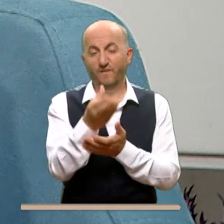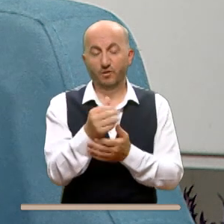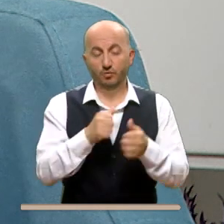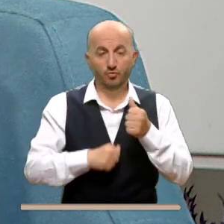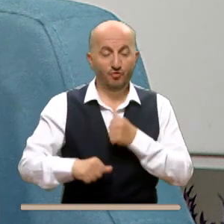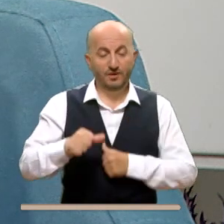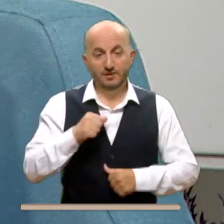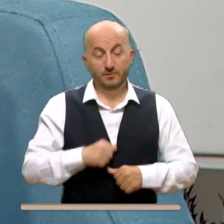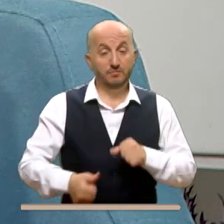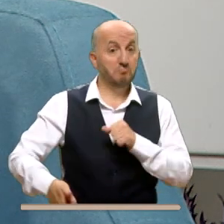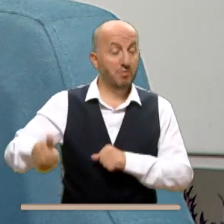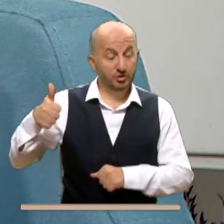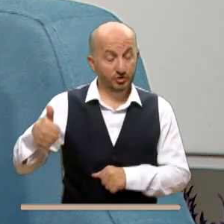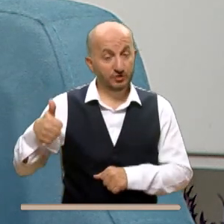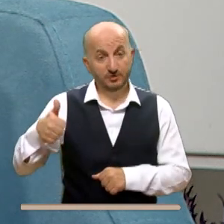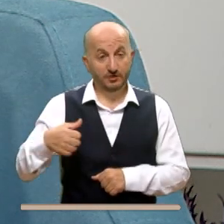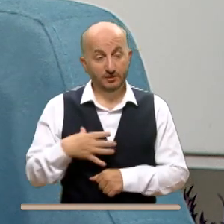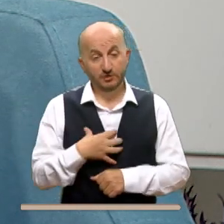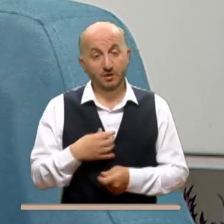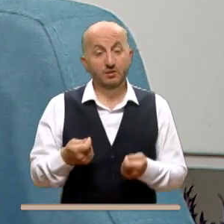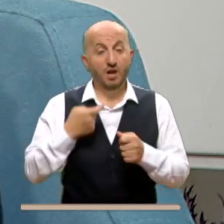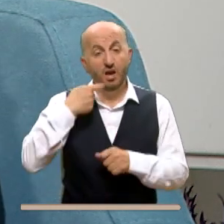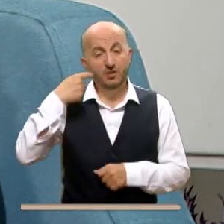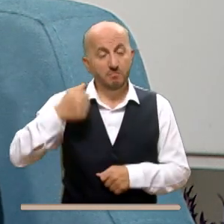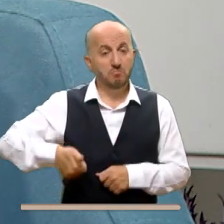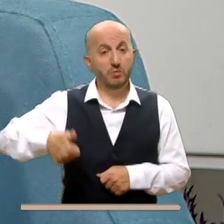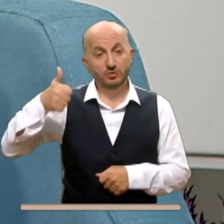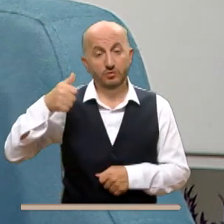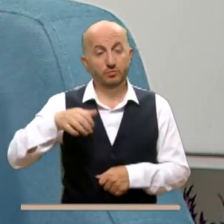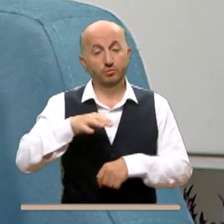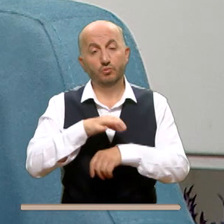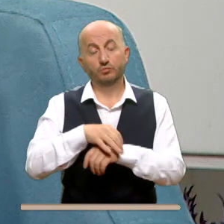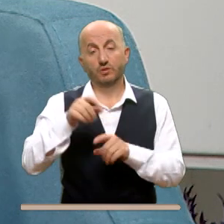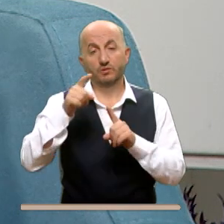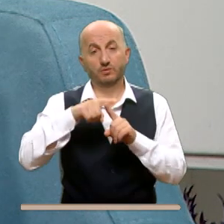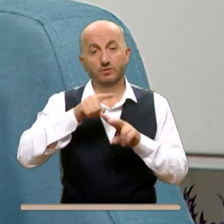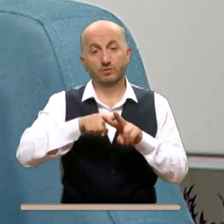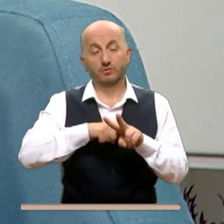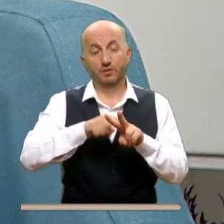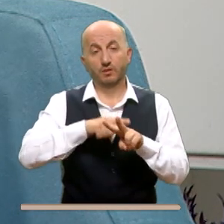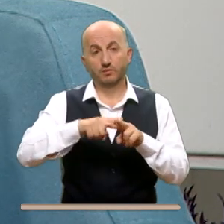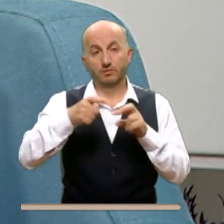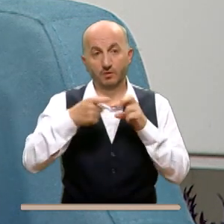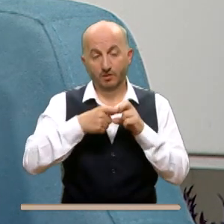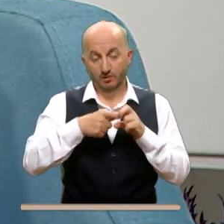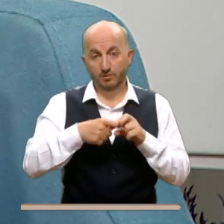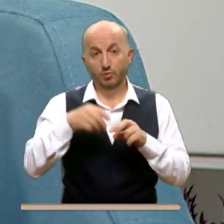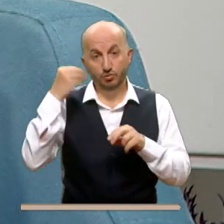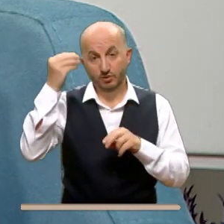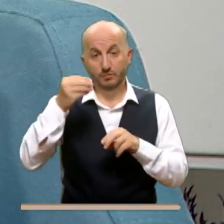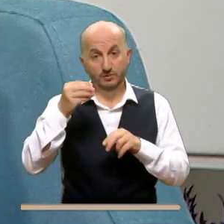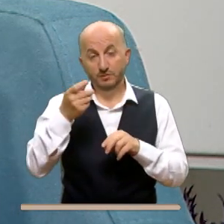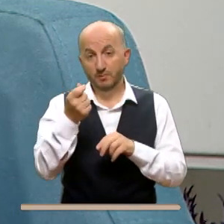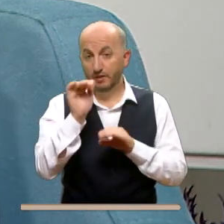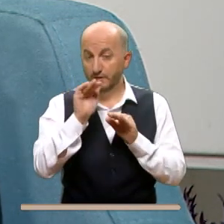mütevelliyeti başkanı Diyanet İşleri eski başkanlarımızdan efendim Doktor Tayyar Altıkulaç hocamızın da burslar konusunda çok hassasiyeti